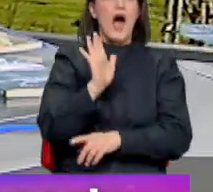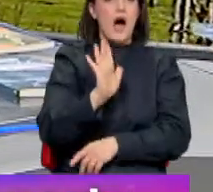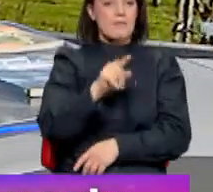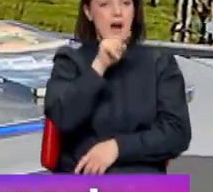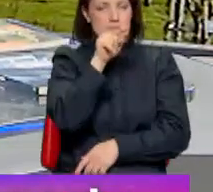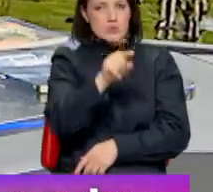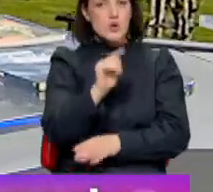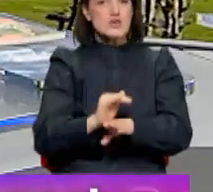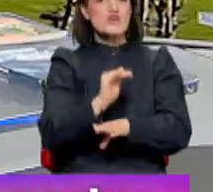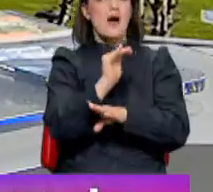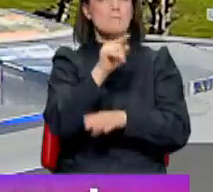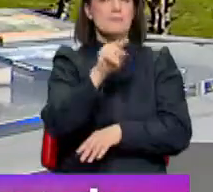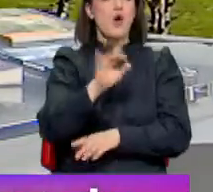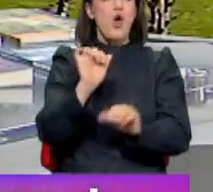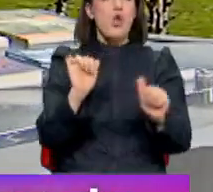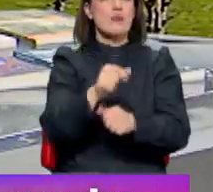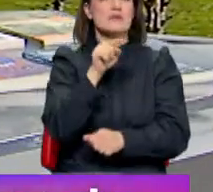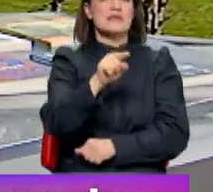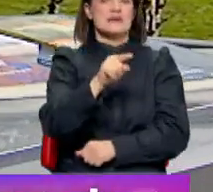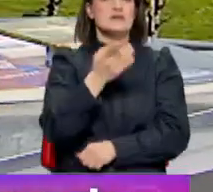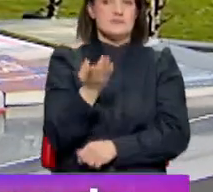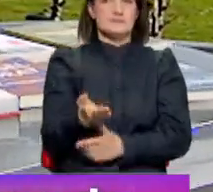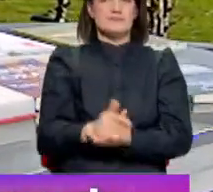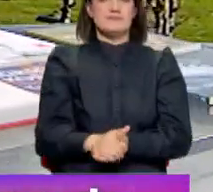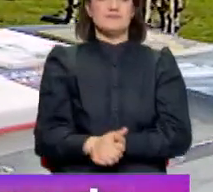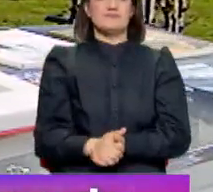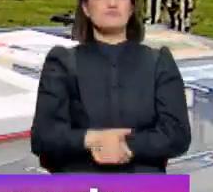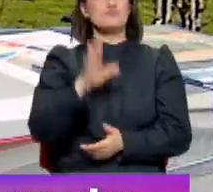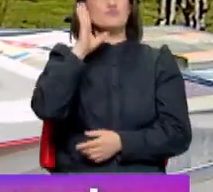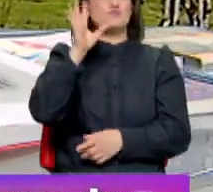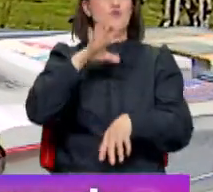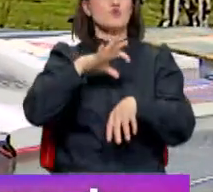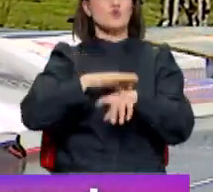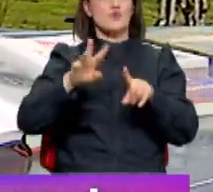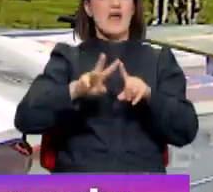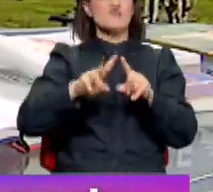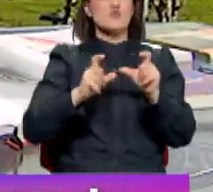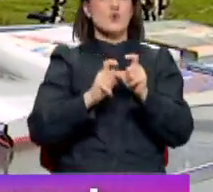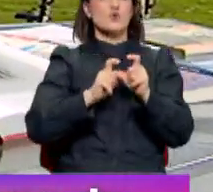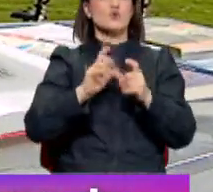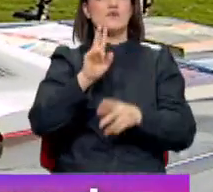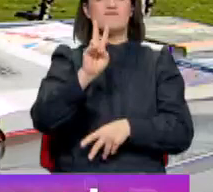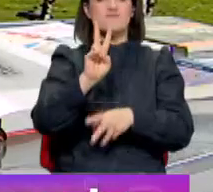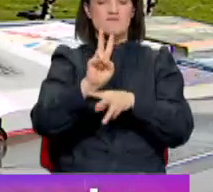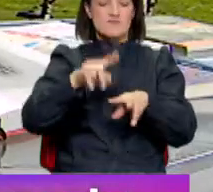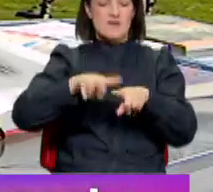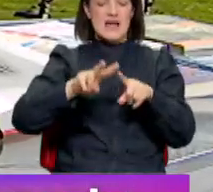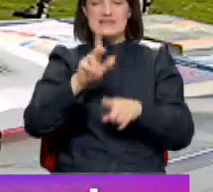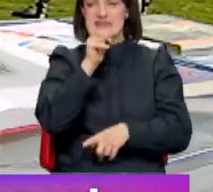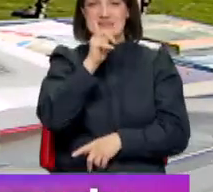bu yaşamsal önemde. Damga gazetesinde Profesör Doktor Naci Görür'ün sözleri. Van, Van'ın